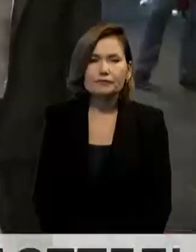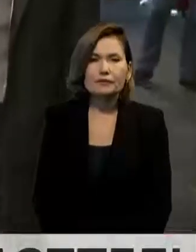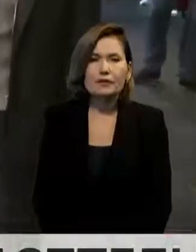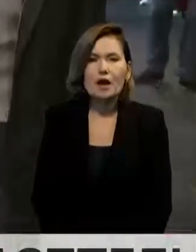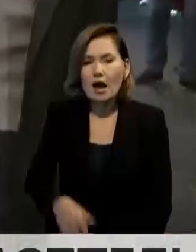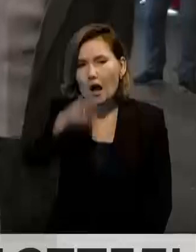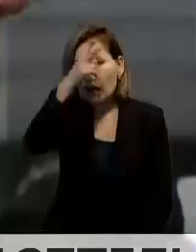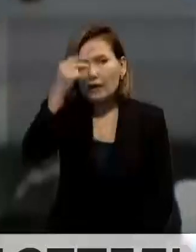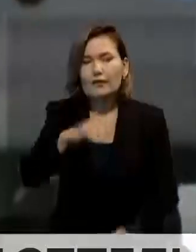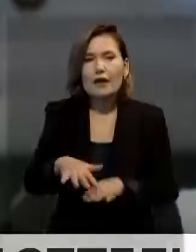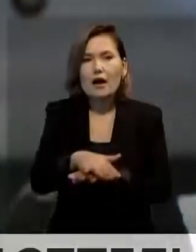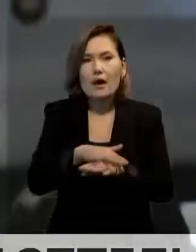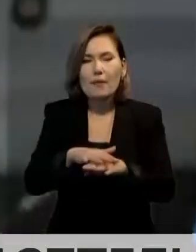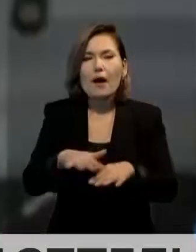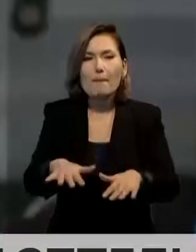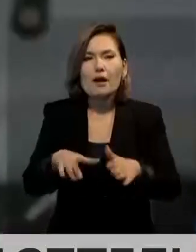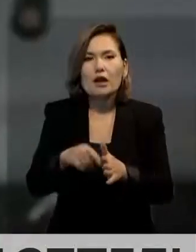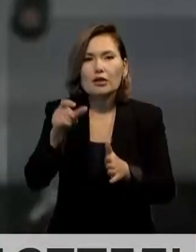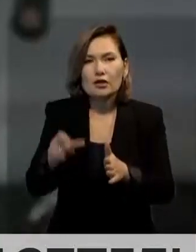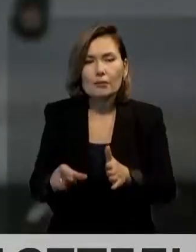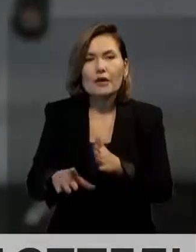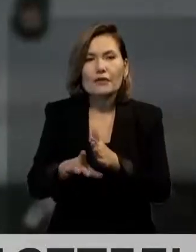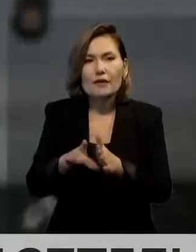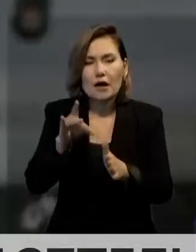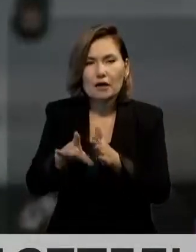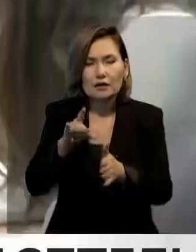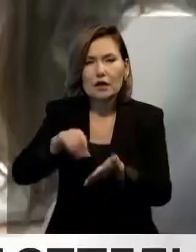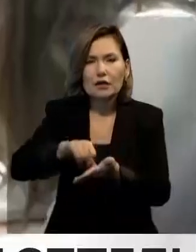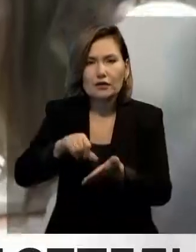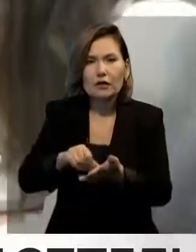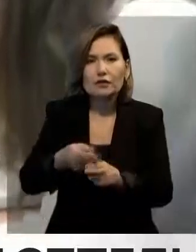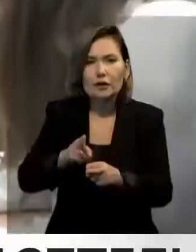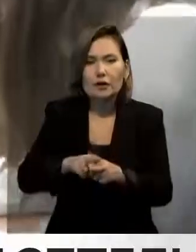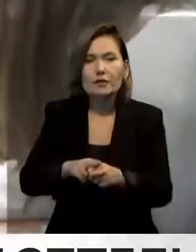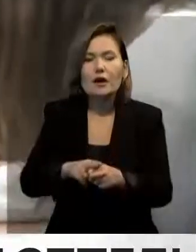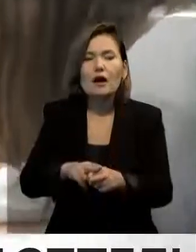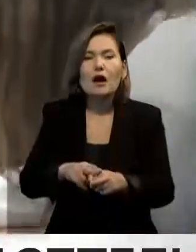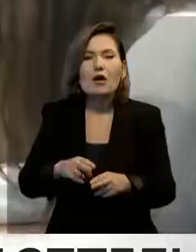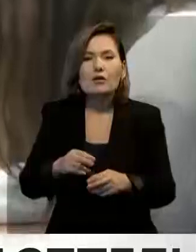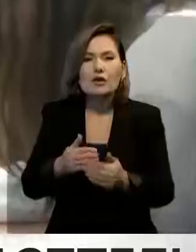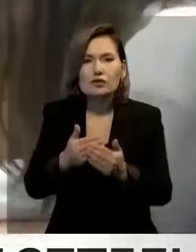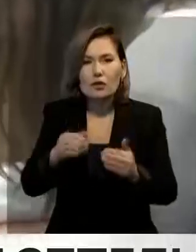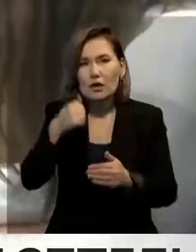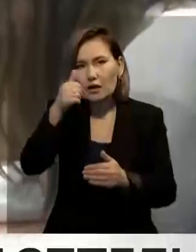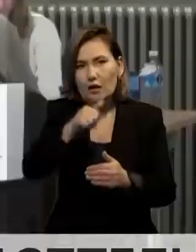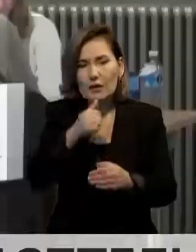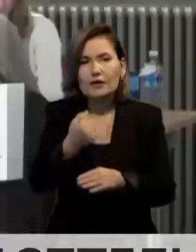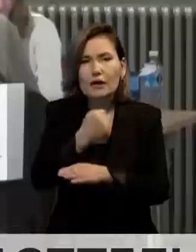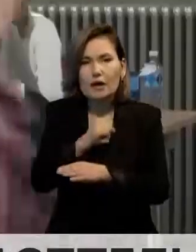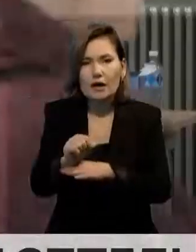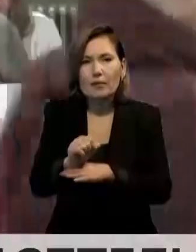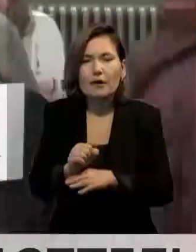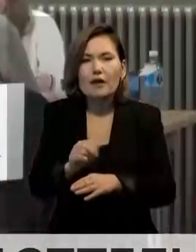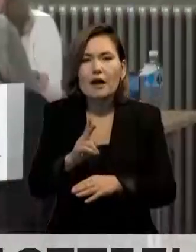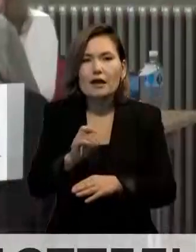Латвия халқы да парламент депутаттарын таңдады, алайда оның қорытындысы көпке тосын сый болды. Неге десеңіз, соңғы жылдары үнемі жеңіске жетіп жүрген